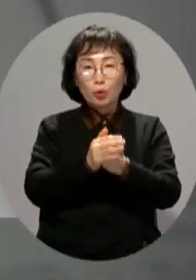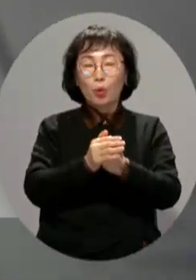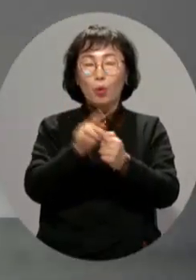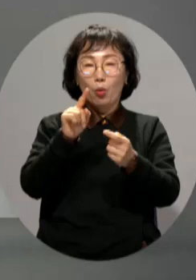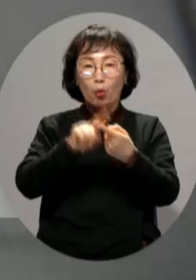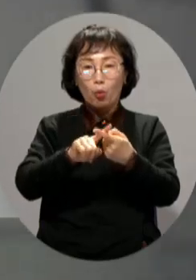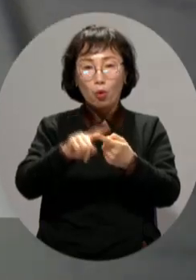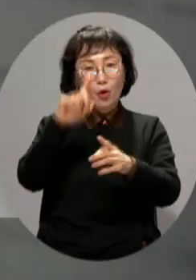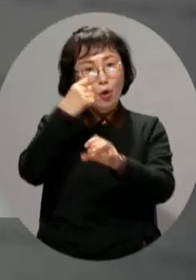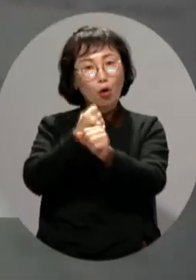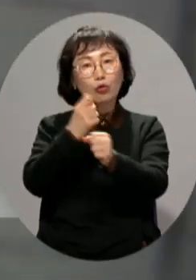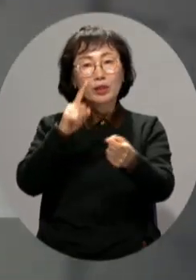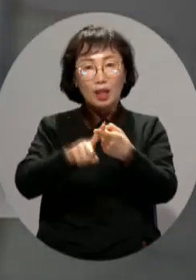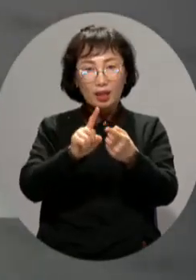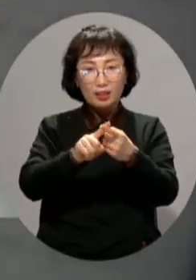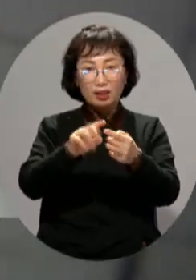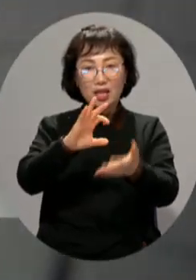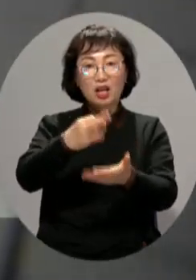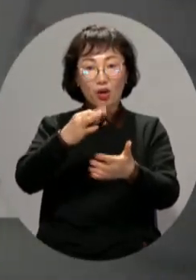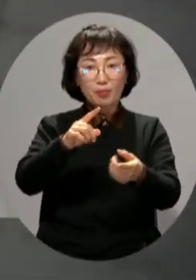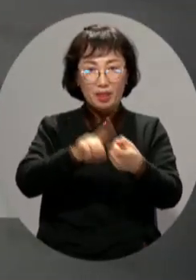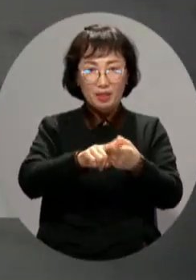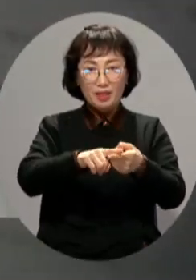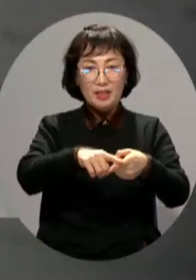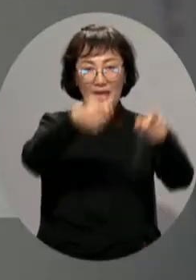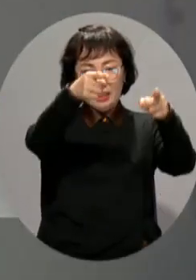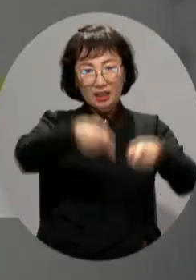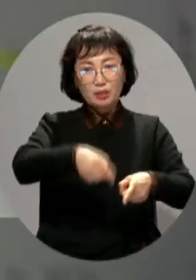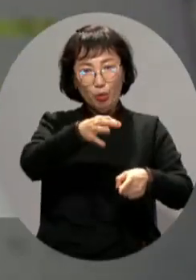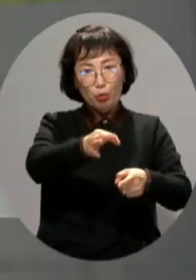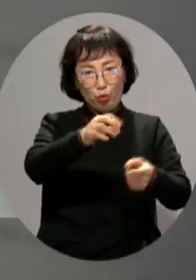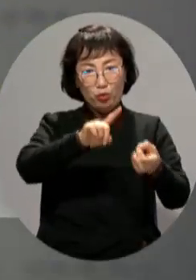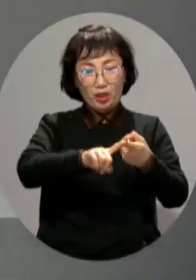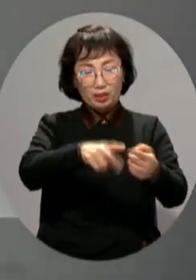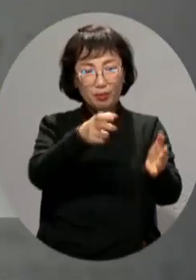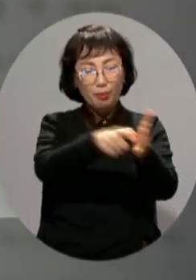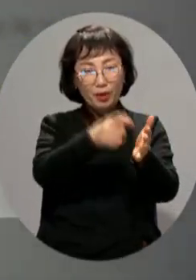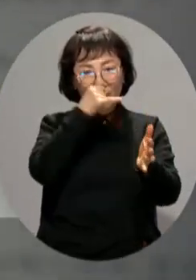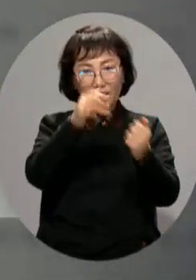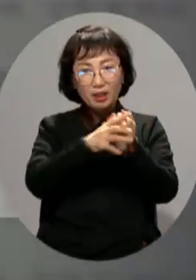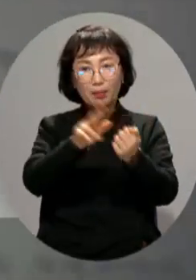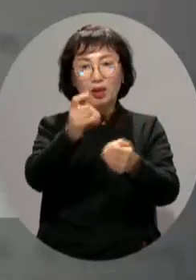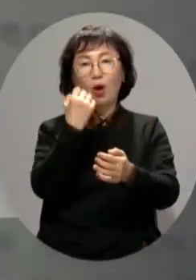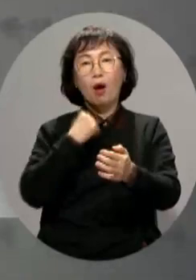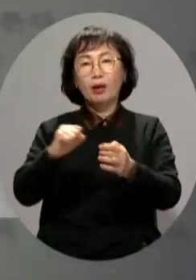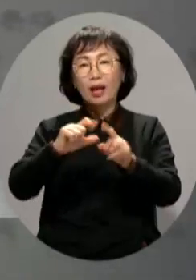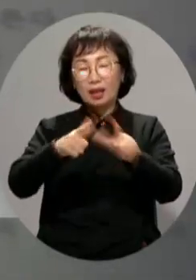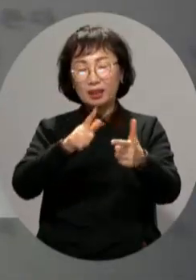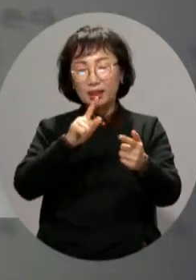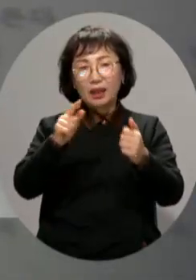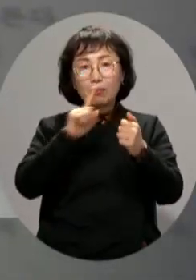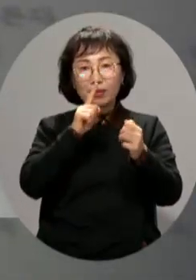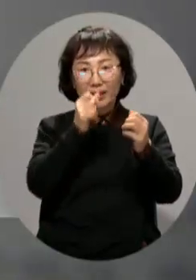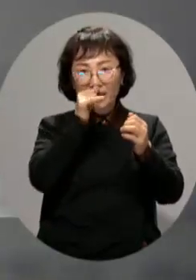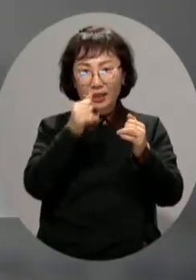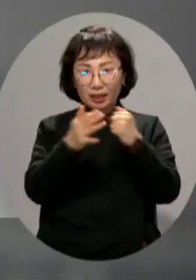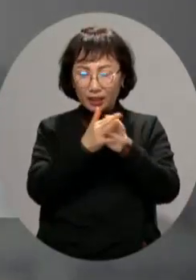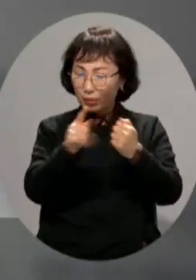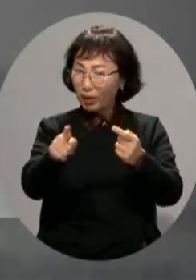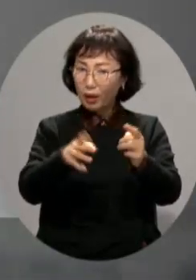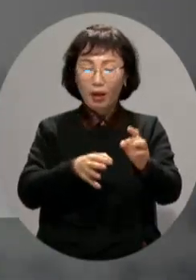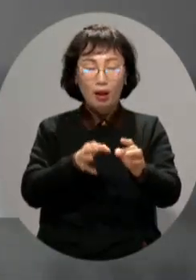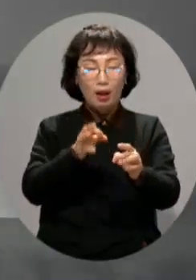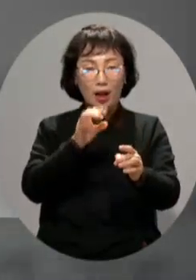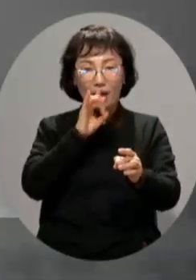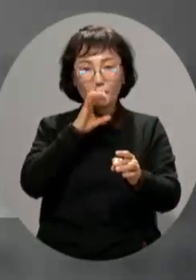연구과재비 항목에서만 지출이 가능해이를 어긴 것 아니냐는 논란이 제기됩니다 게다가 간접비는 과제가 종료된